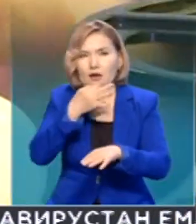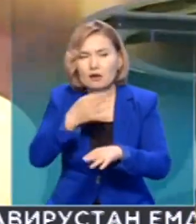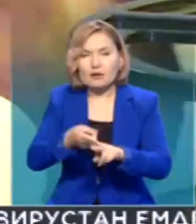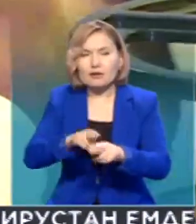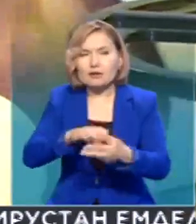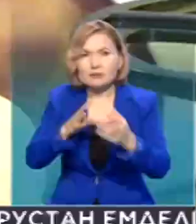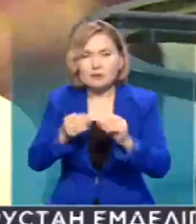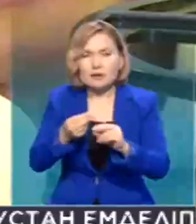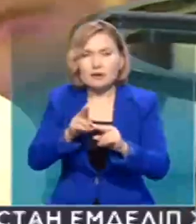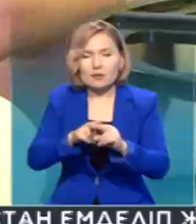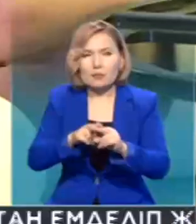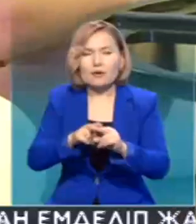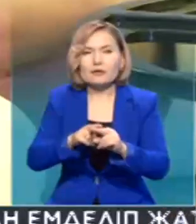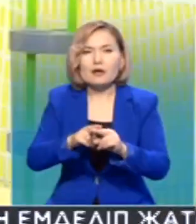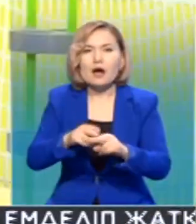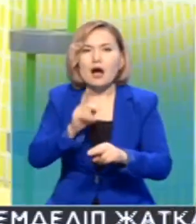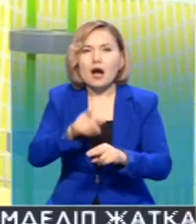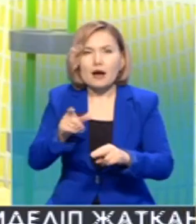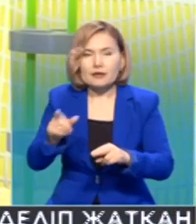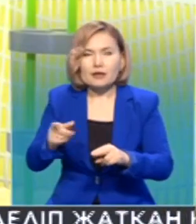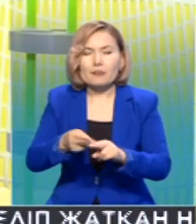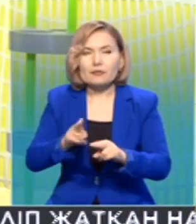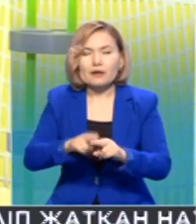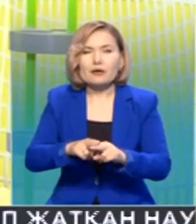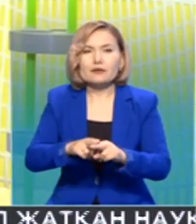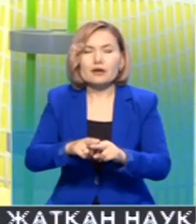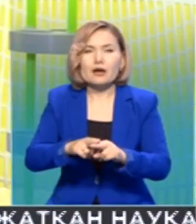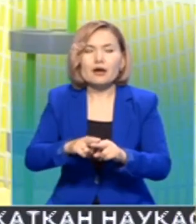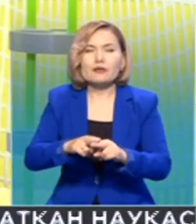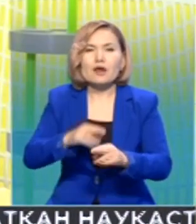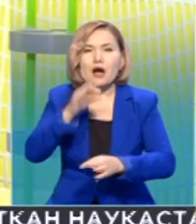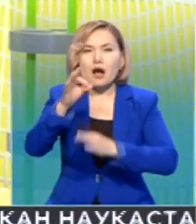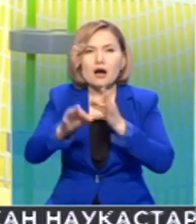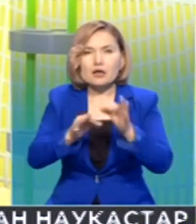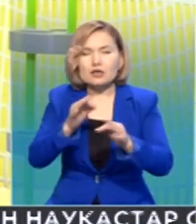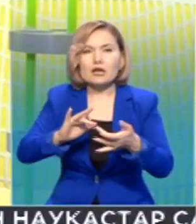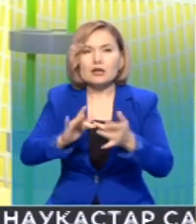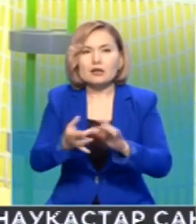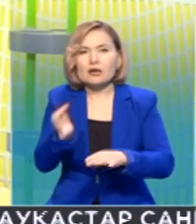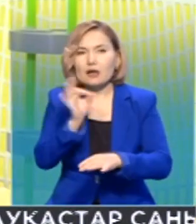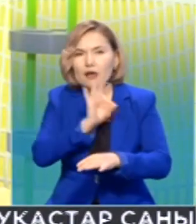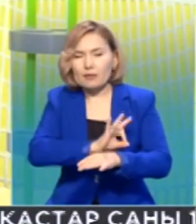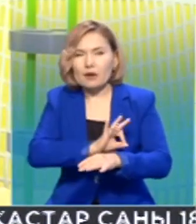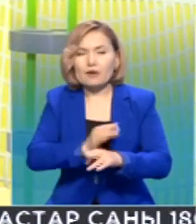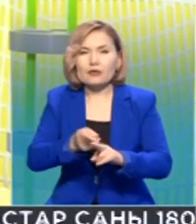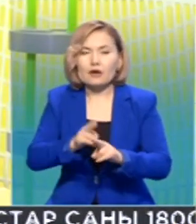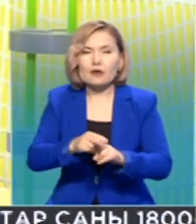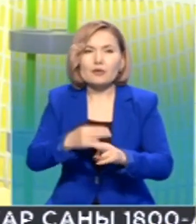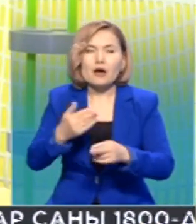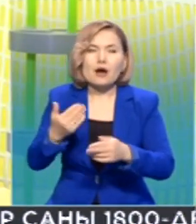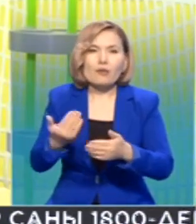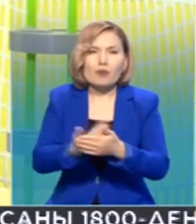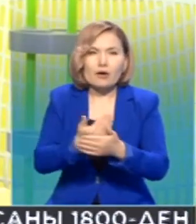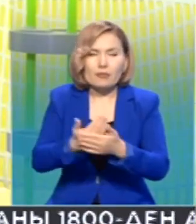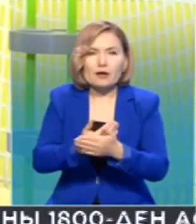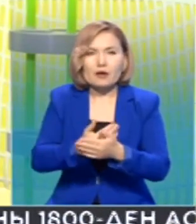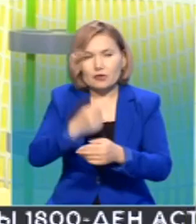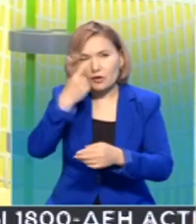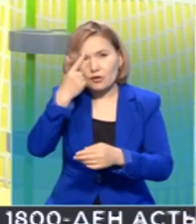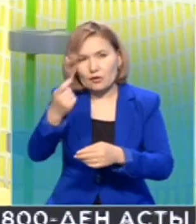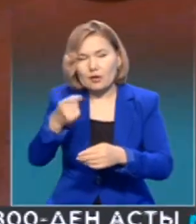деп аталады. Адамдар ғарышта қалай интернетті қолдана алатынын, және бір-бірлеріне ақпаратты жіберуін бұл